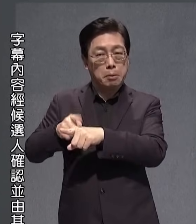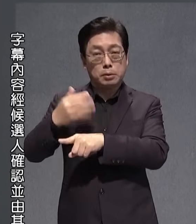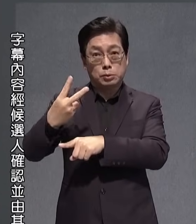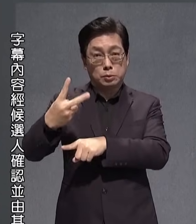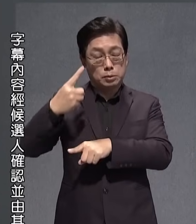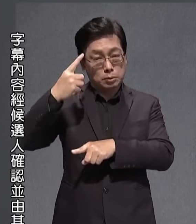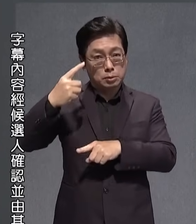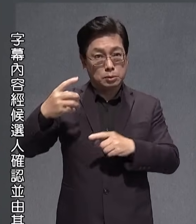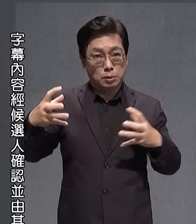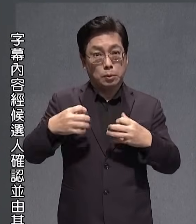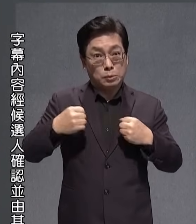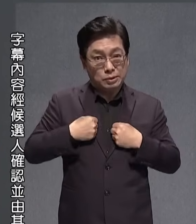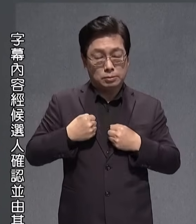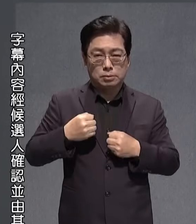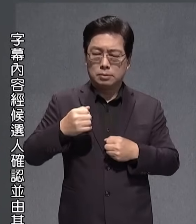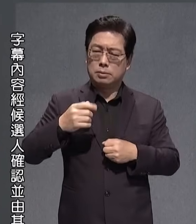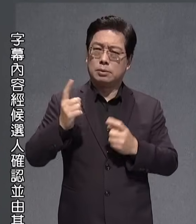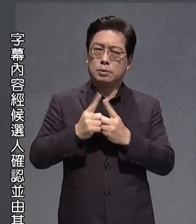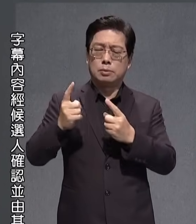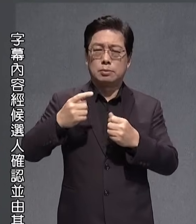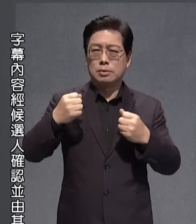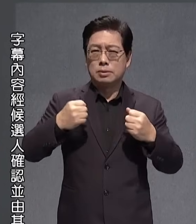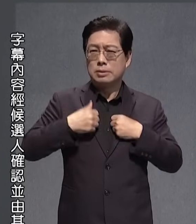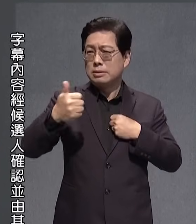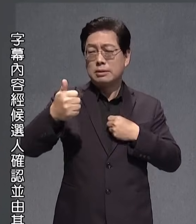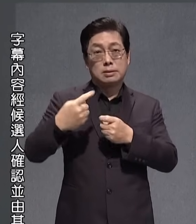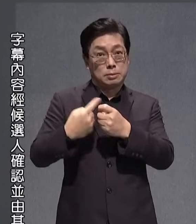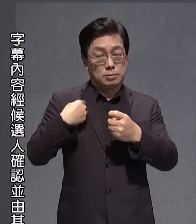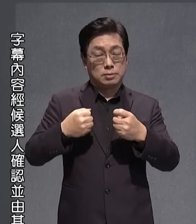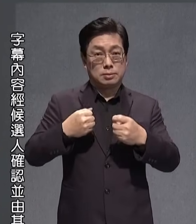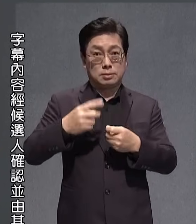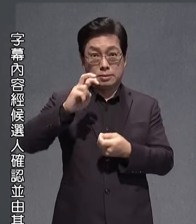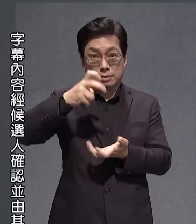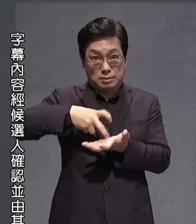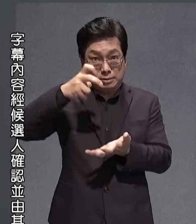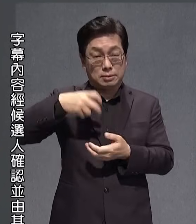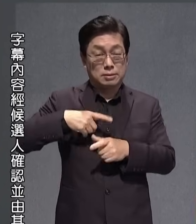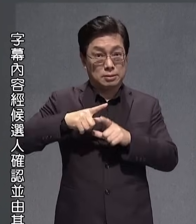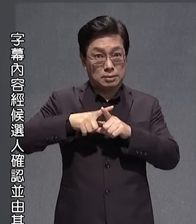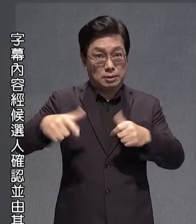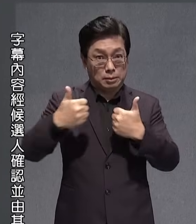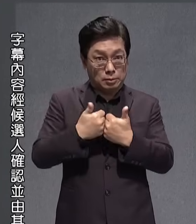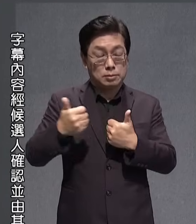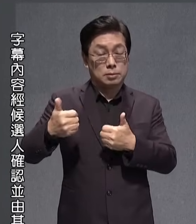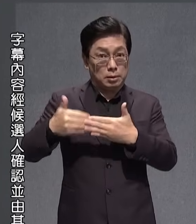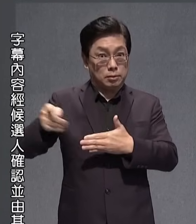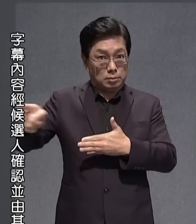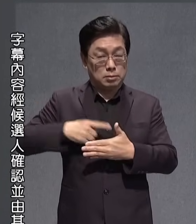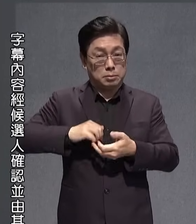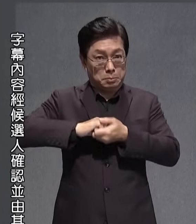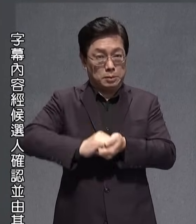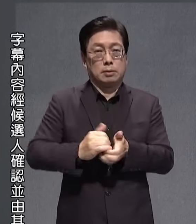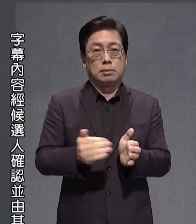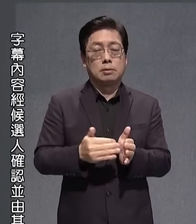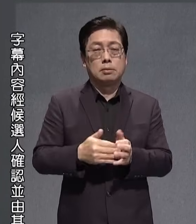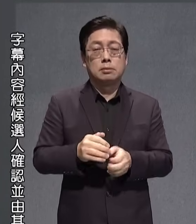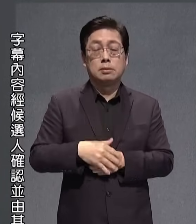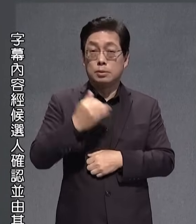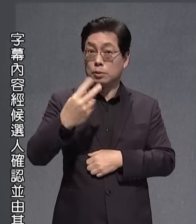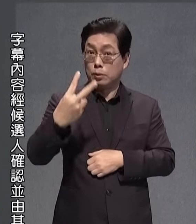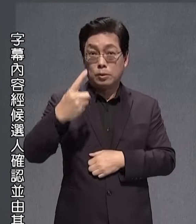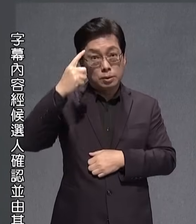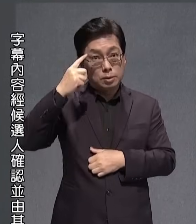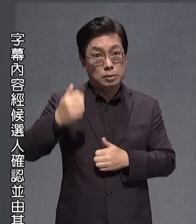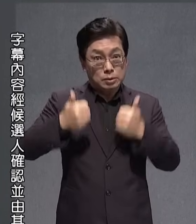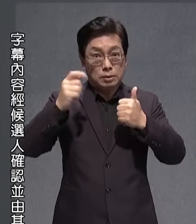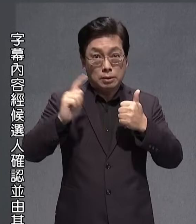全无视于习近平在去年中共二十大会上已经再次定调，所谓9.2共识